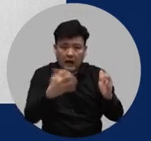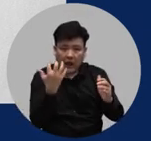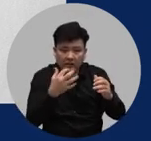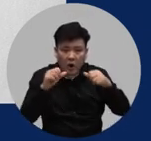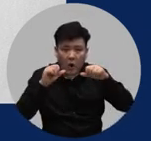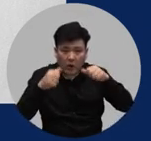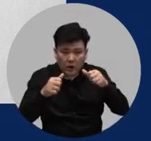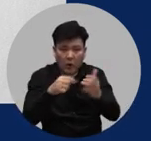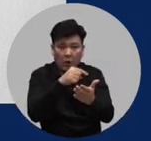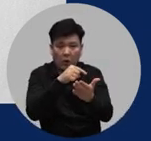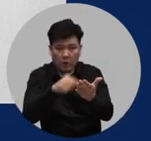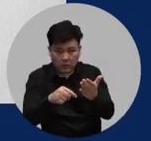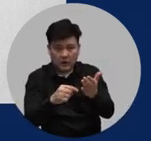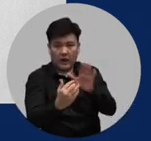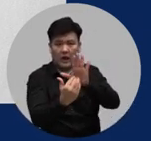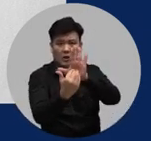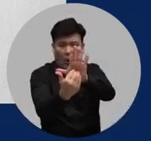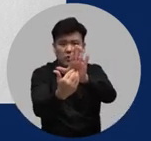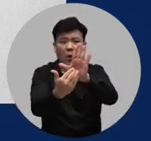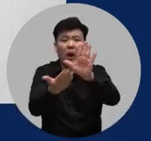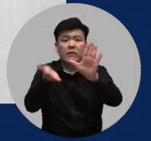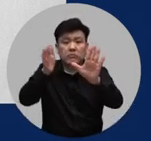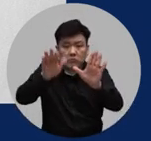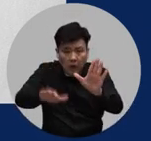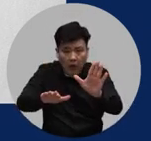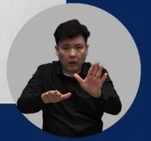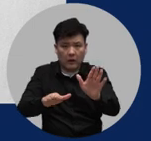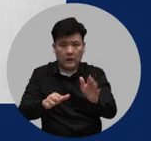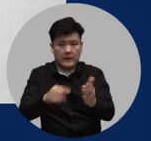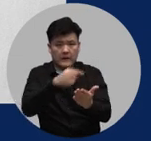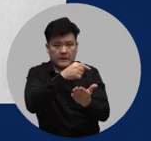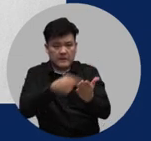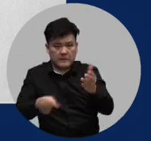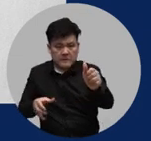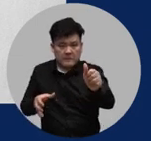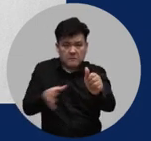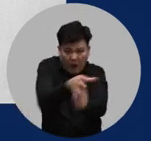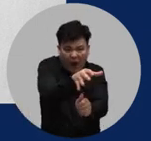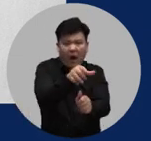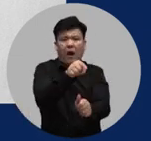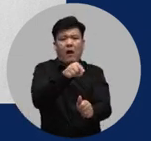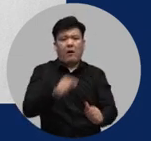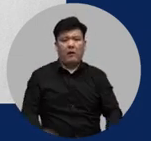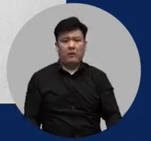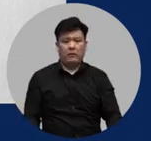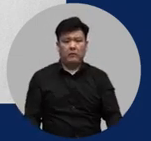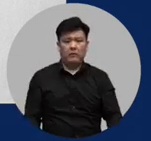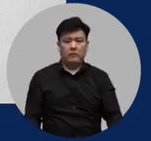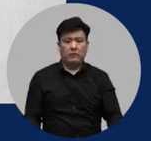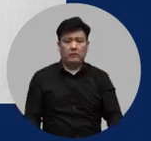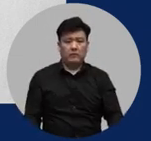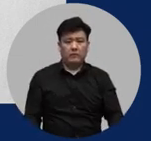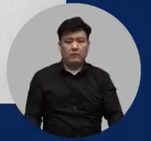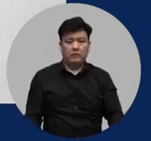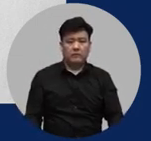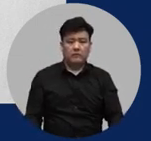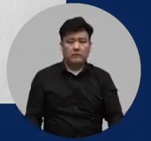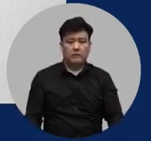피해를 제기하거나 거절의 의사를 표시하였더니 불이익을 주는 경우 등이 있습니다.